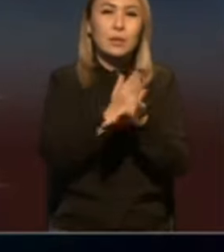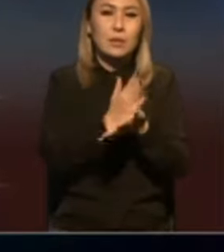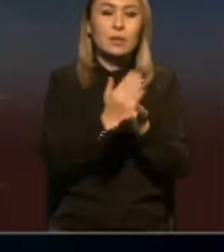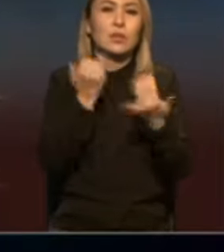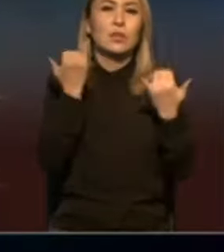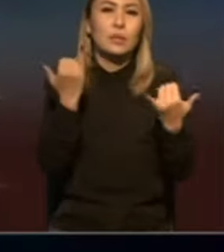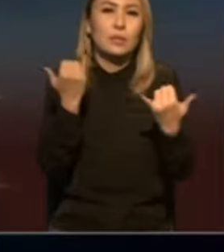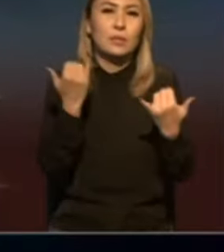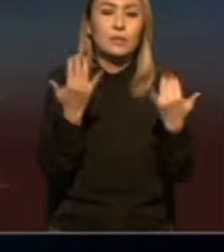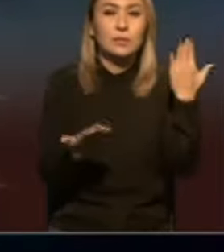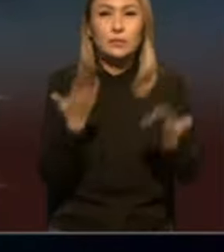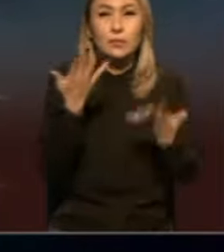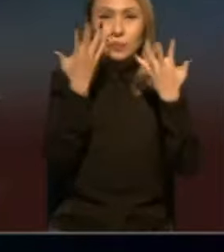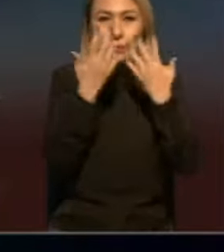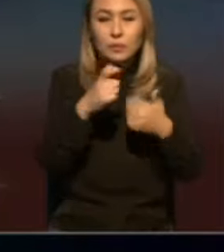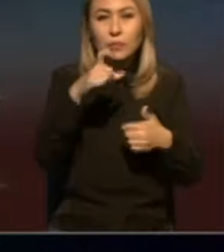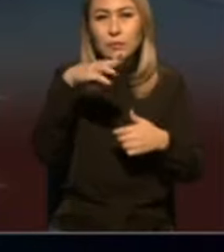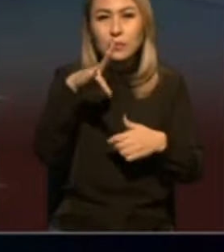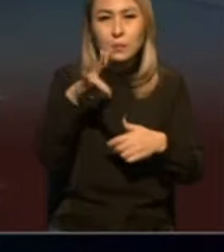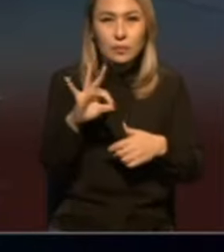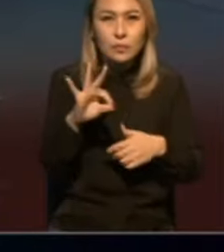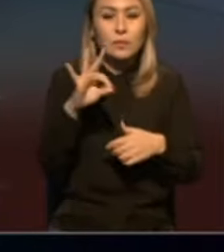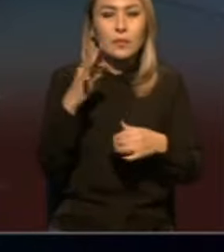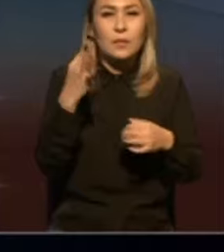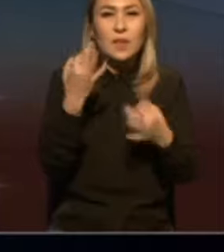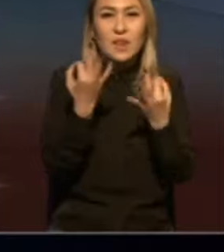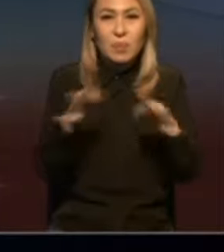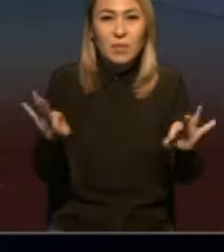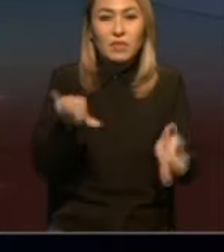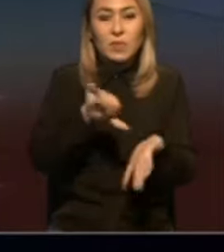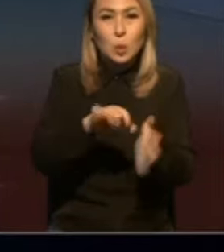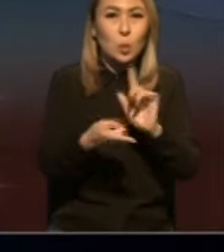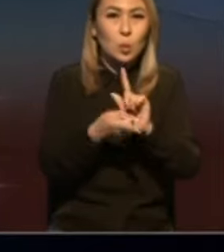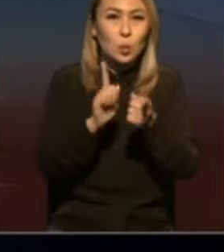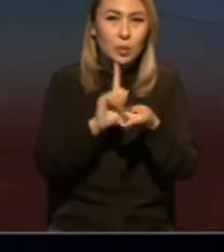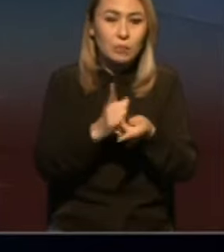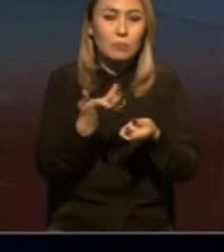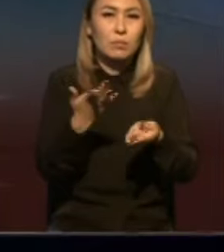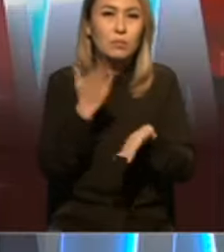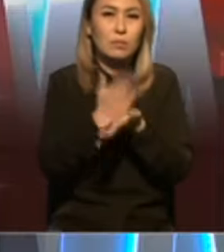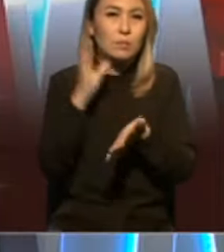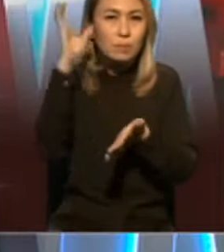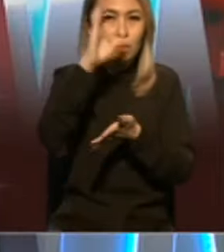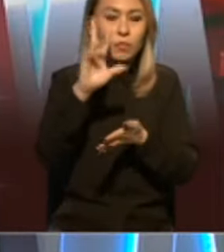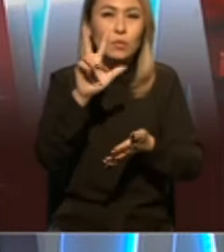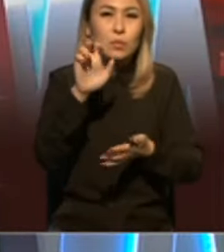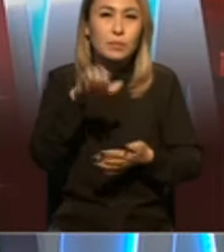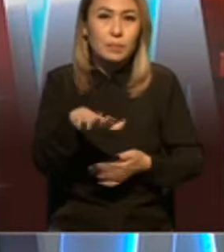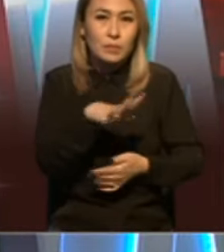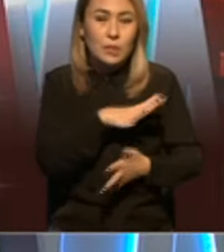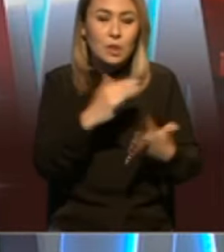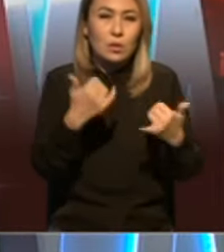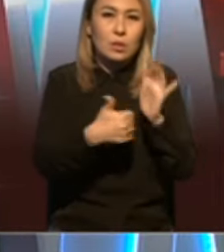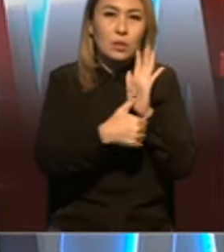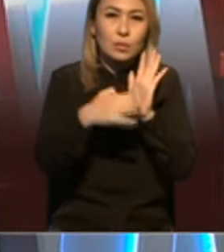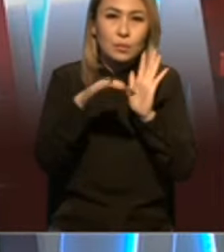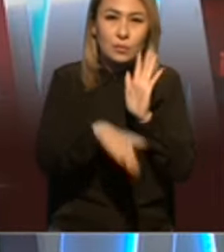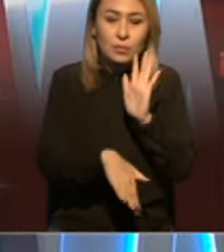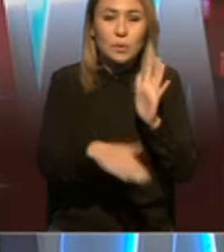Қазіргі жағдайға келетін болсақ, этнодемографияның доминанттан өзгеру, оның ішінде мысалы өзбектер 300 мың болған кезінде, қазір 600 мыңға жетіп